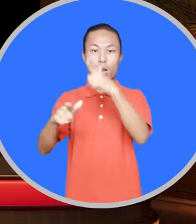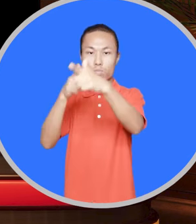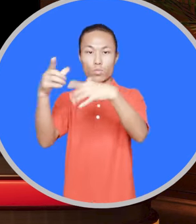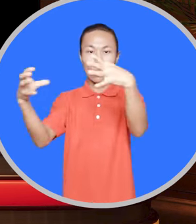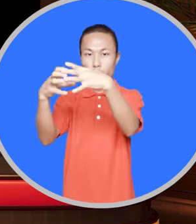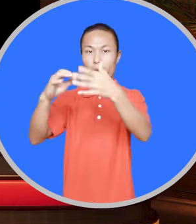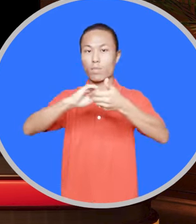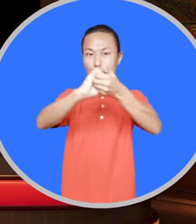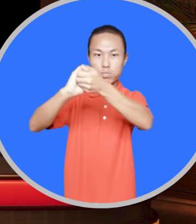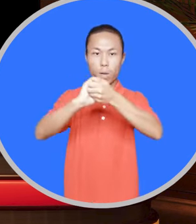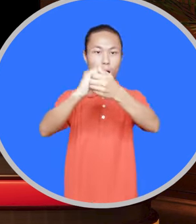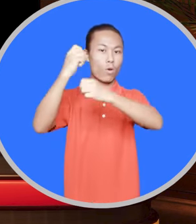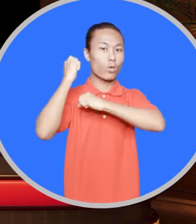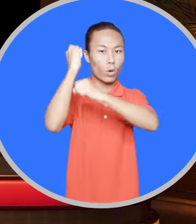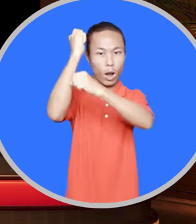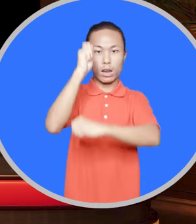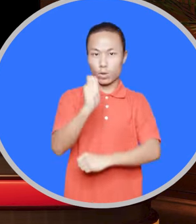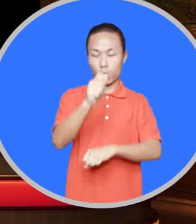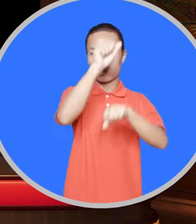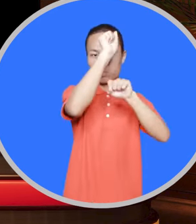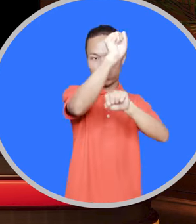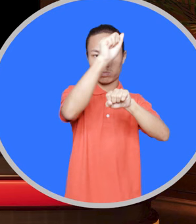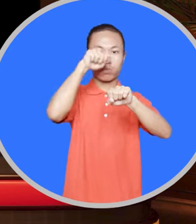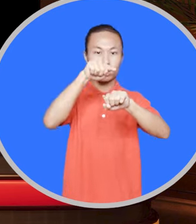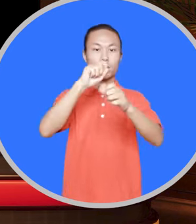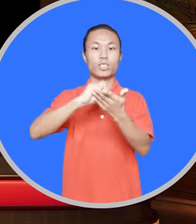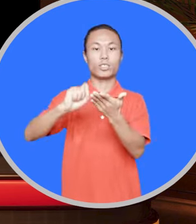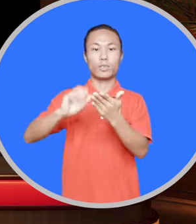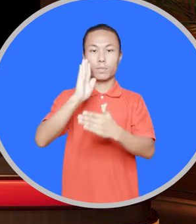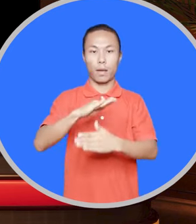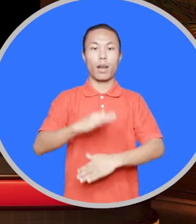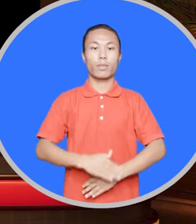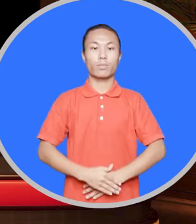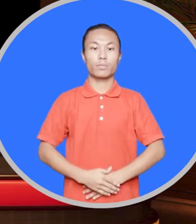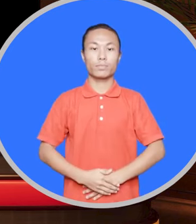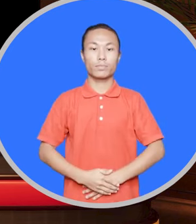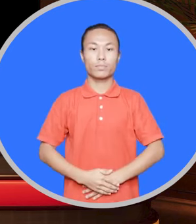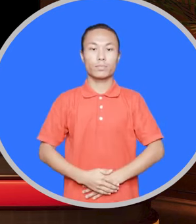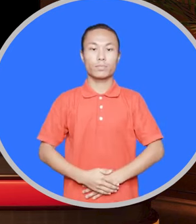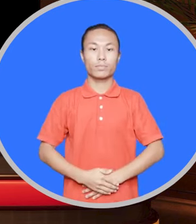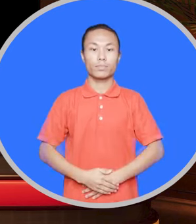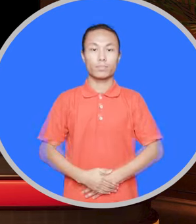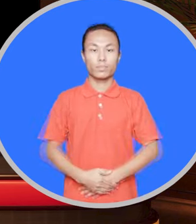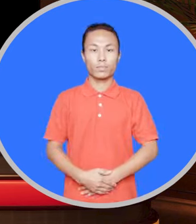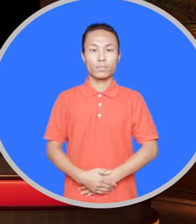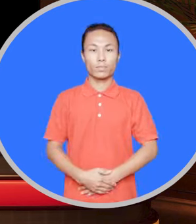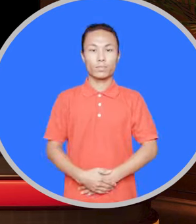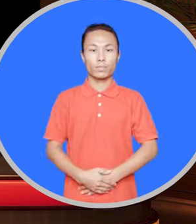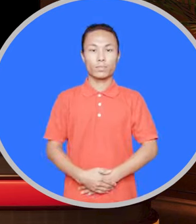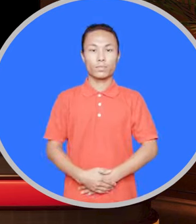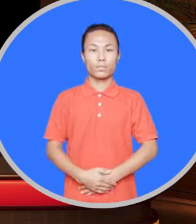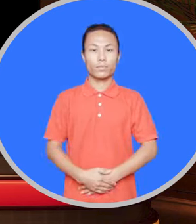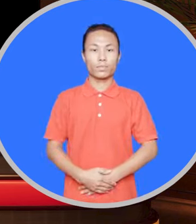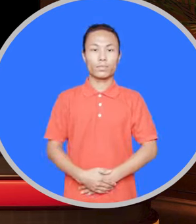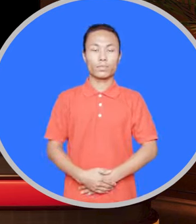ည်ဝရှိတဲ့အနာဂတ်ဖက်ဒရယ်ပြည်ထောင်စုကိုတိဆောက်နိုင်မယ်လို့ယုံကြည်ရဆိုတာနဲ့အာဏာရှင်စနစ်အမြင့်ပြက်ပြုတ်ချရေးစစ်မှ